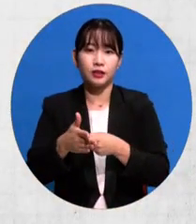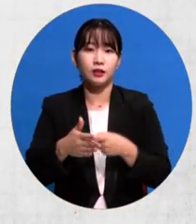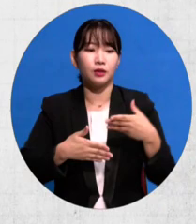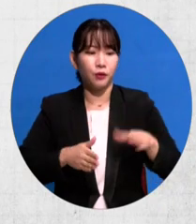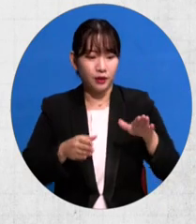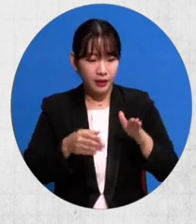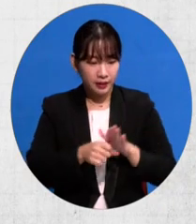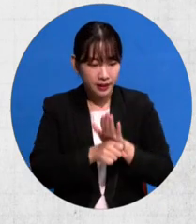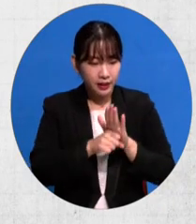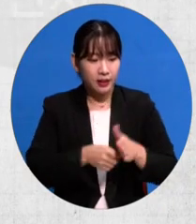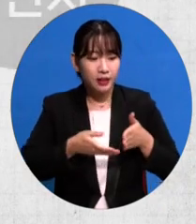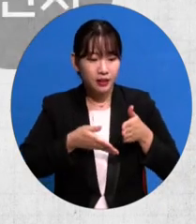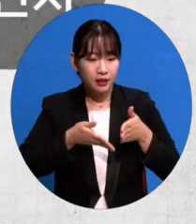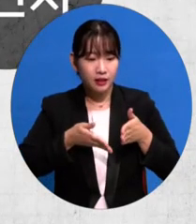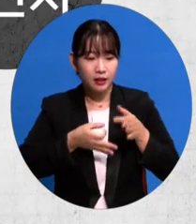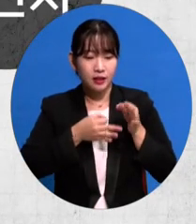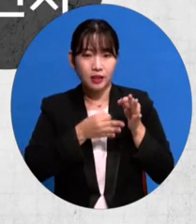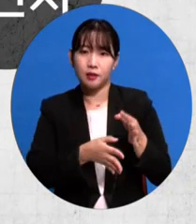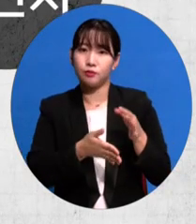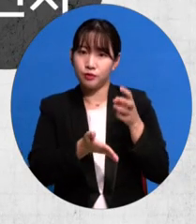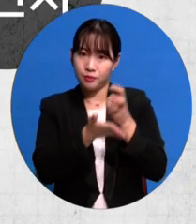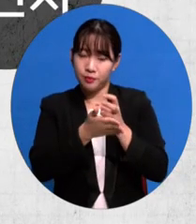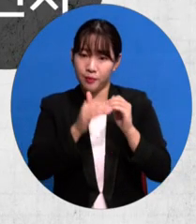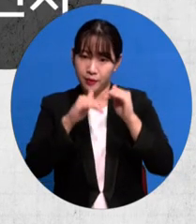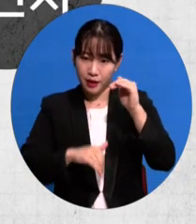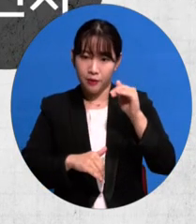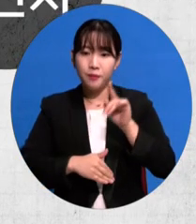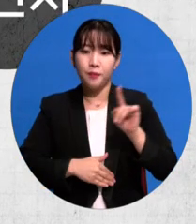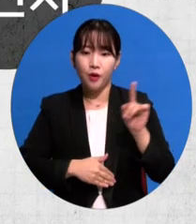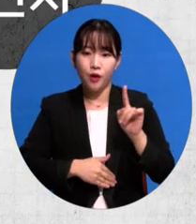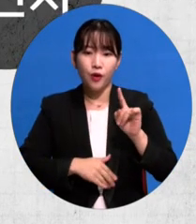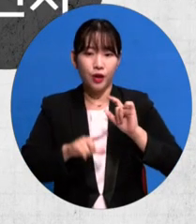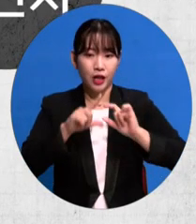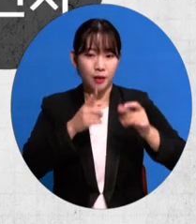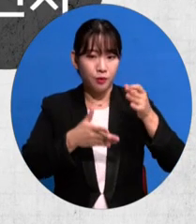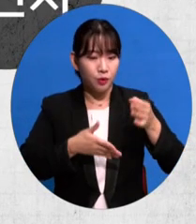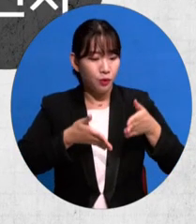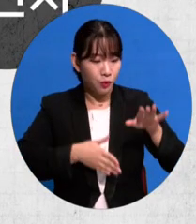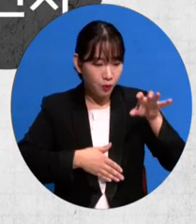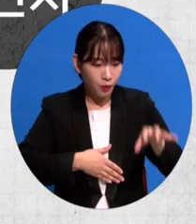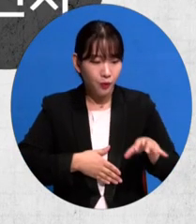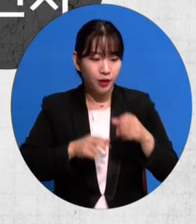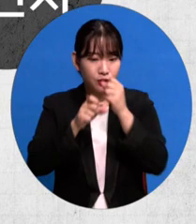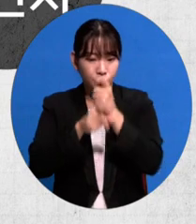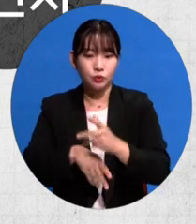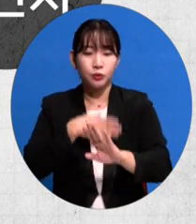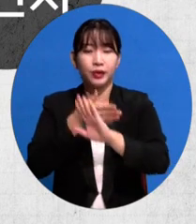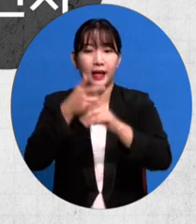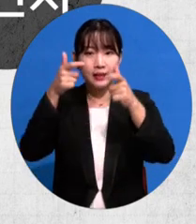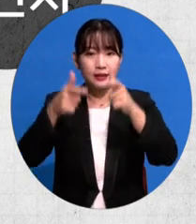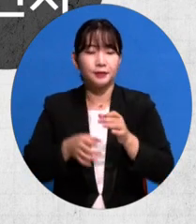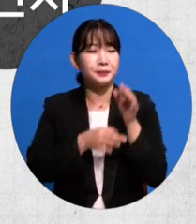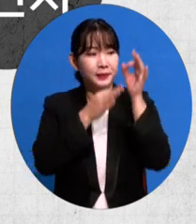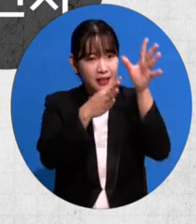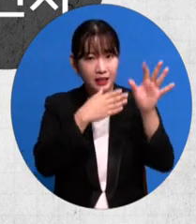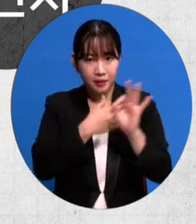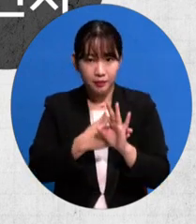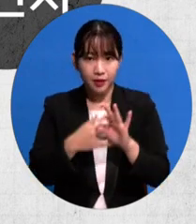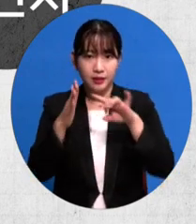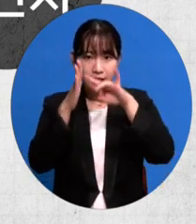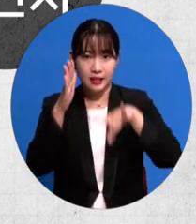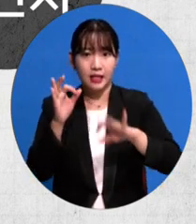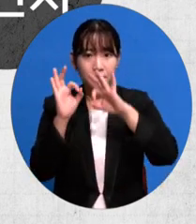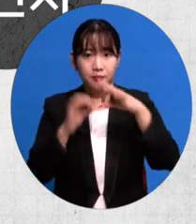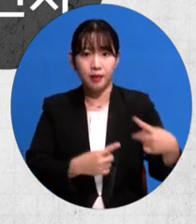고향사랑 기부금제의 내용은 이렇습니다. 참여자가 일정 금액을 고향이나 주소지가 다른 지역에 기부하면 세제